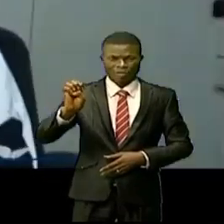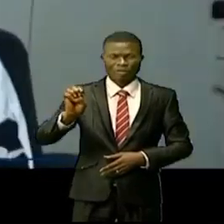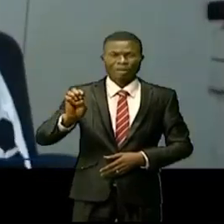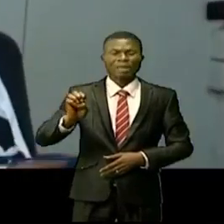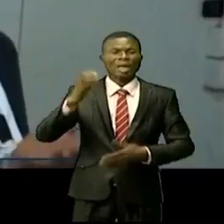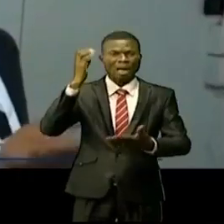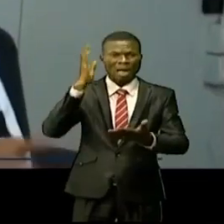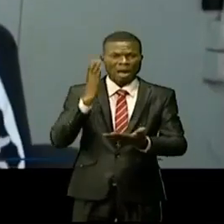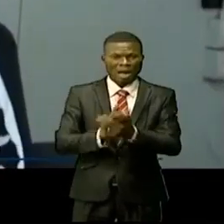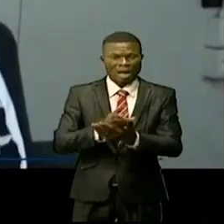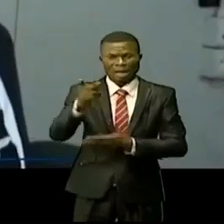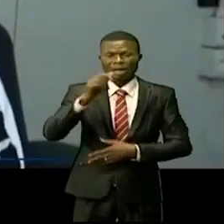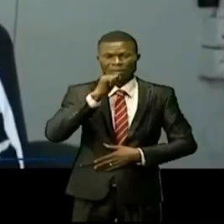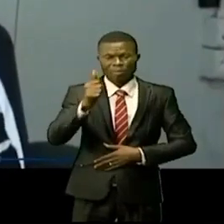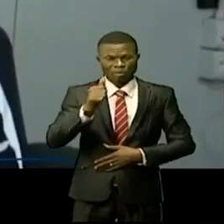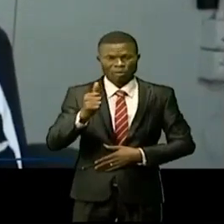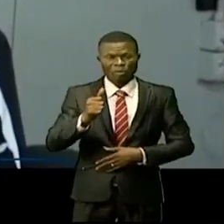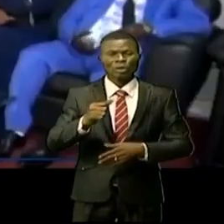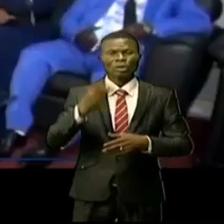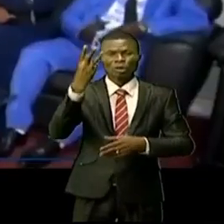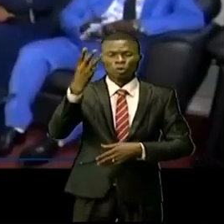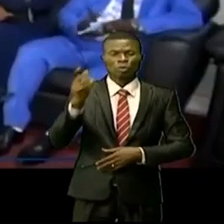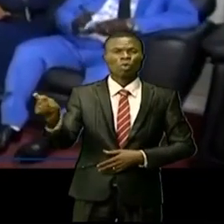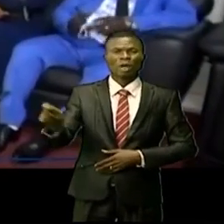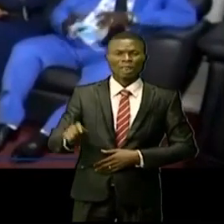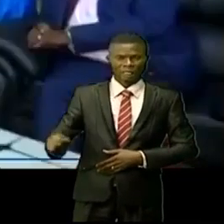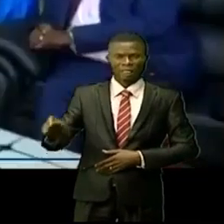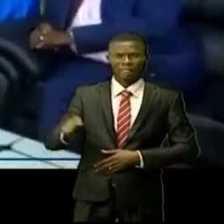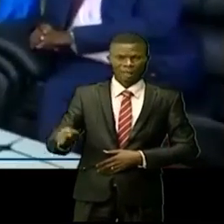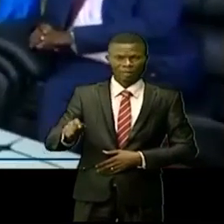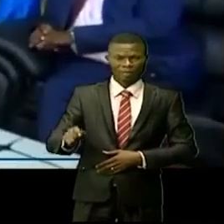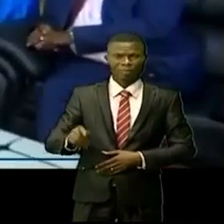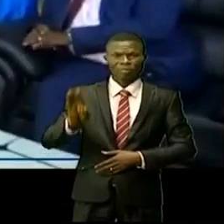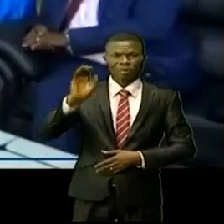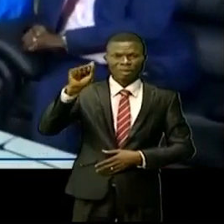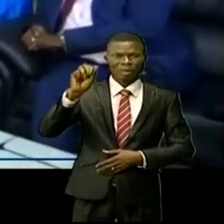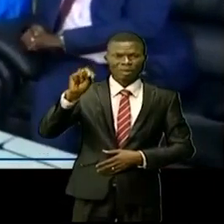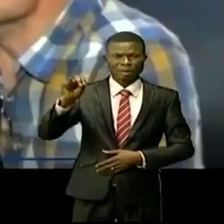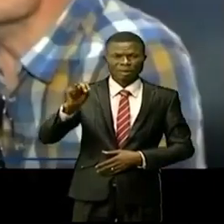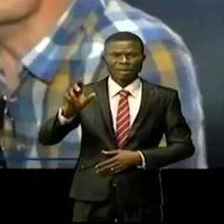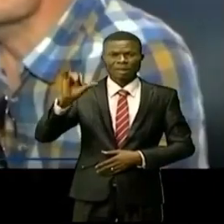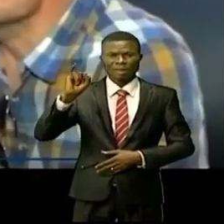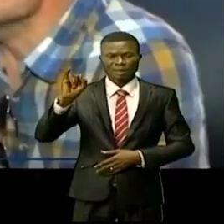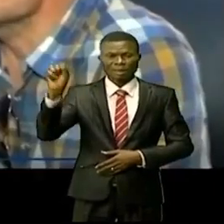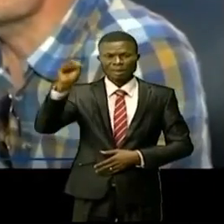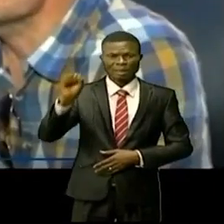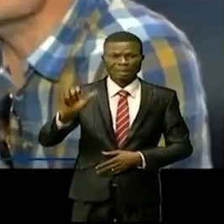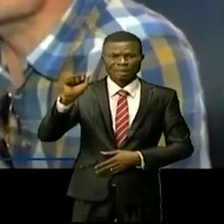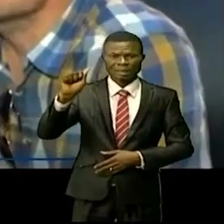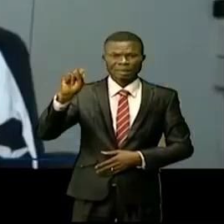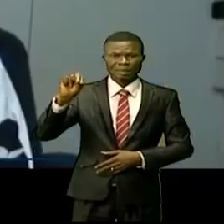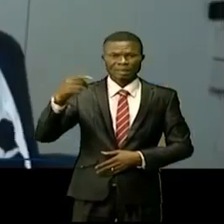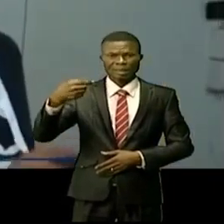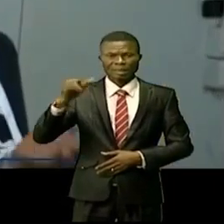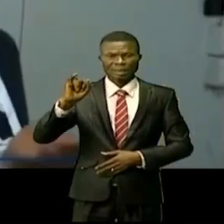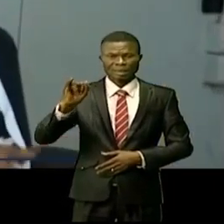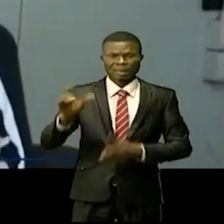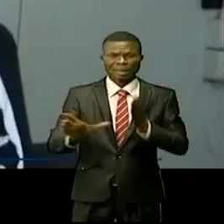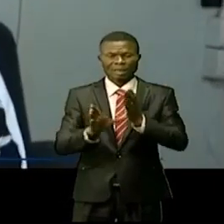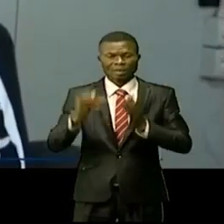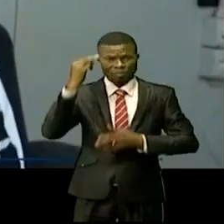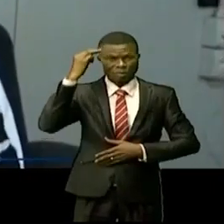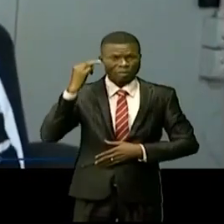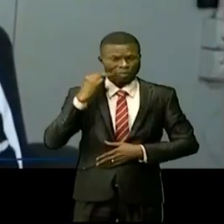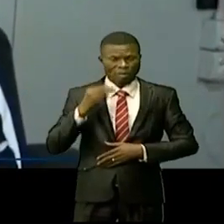Kisangani, mais plutôt dans les trois territoires, celui des Banalia, Isangi et Basoko, où la vice-première ministre et ministre